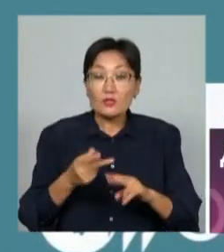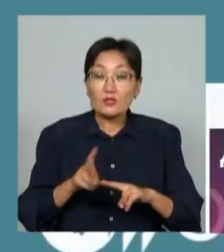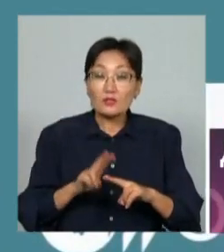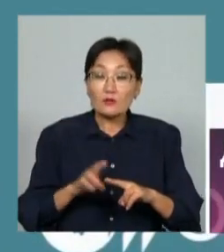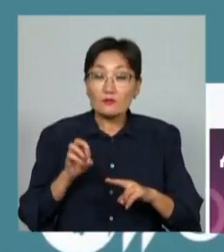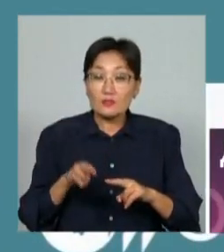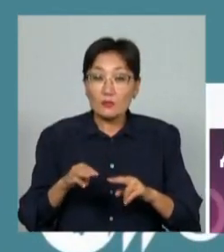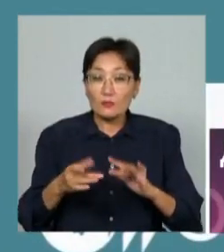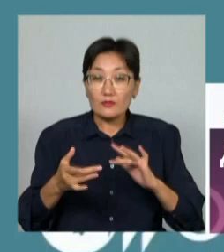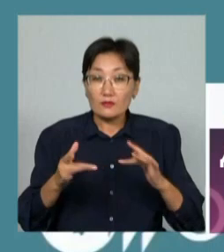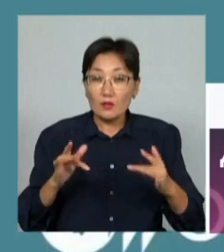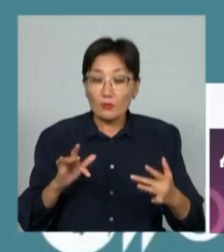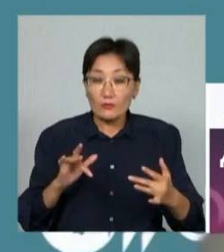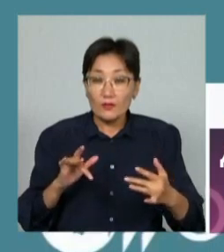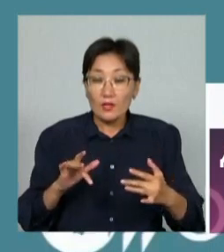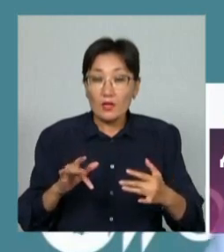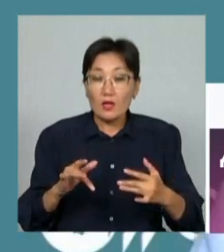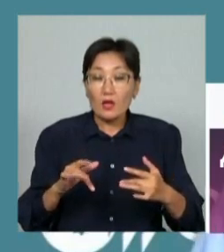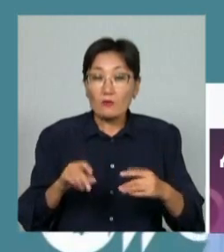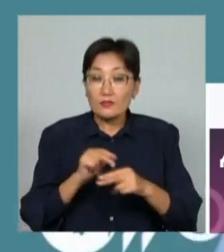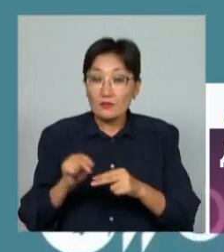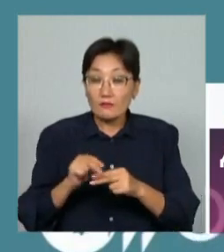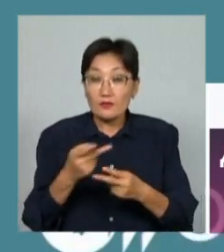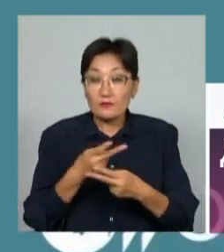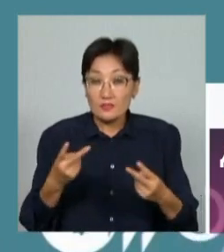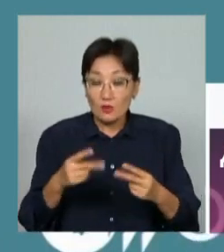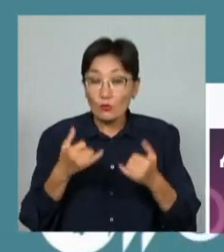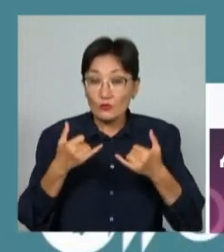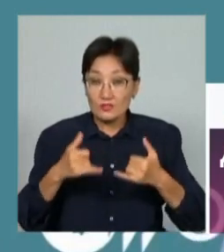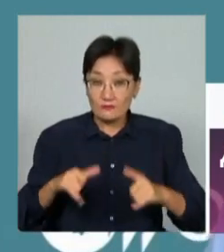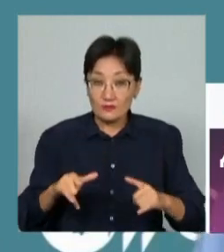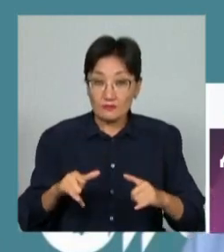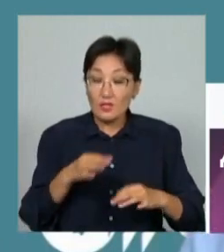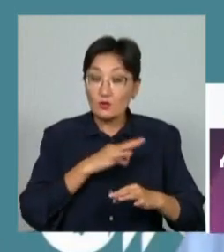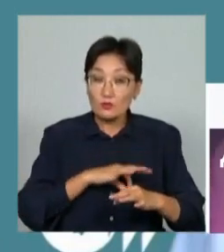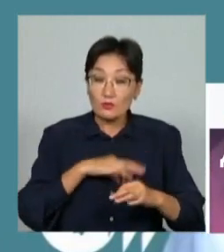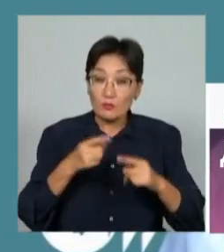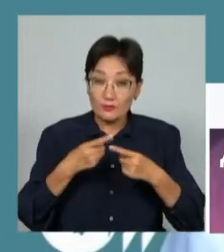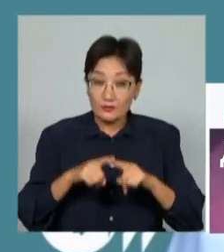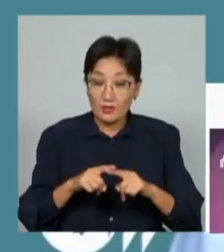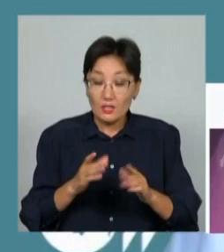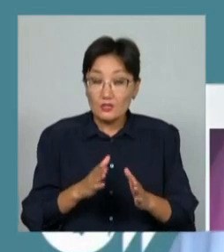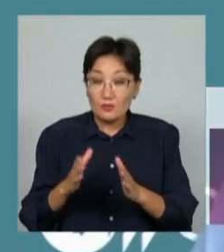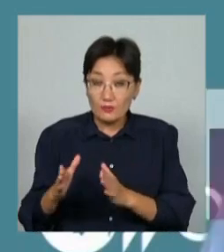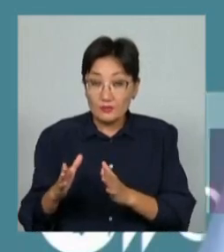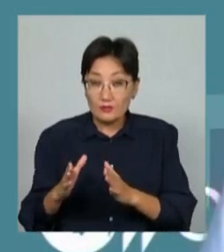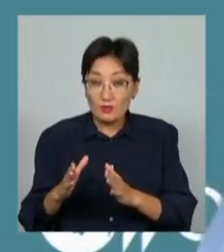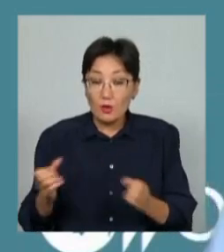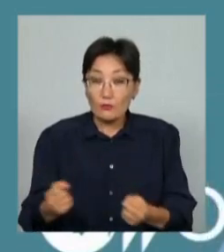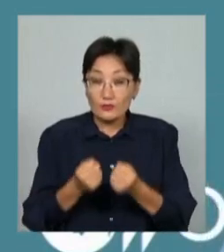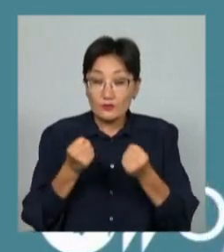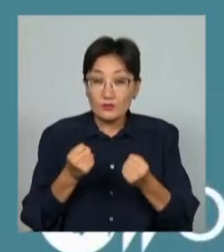вот интерактивное и адаптивное обучение. И вот вы видите, это удивительное использование технологий. Это система